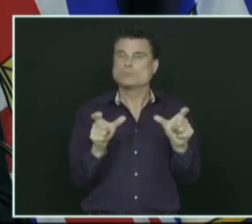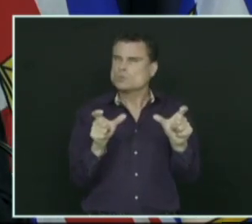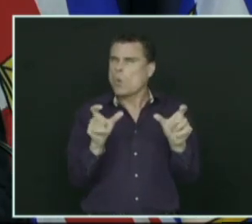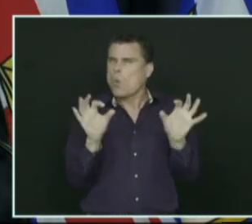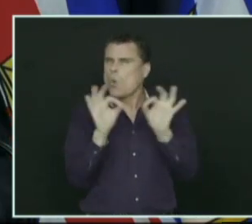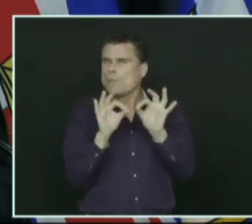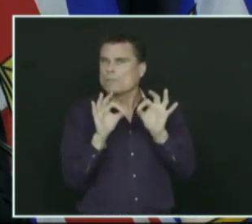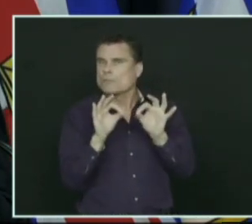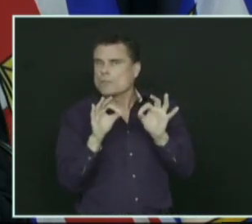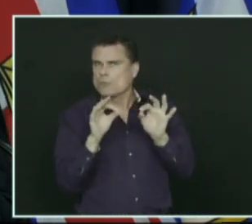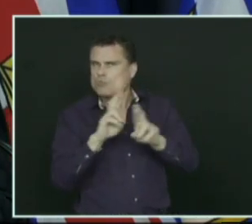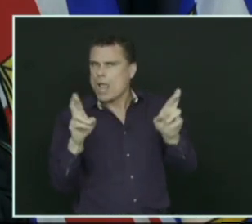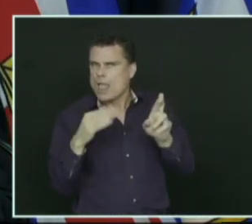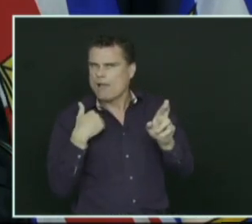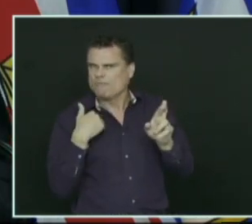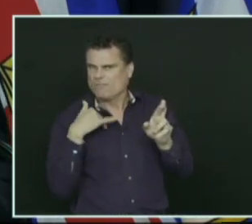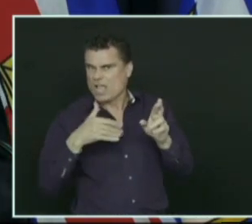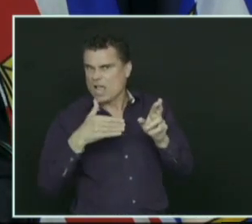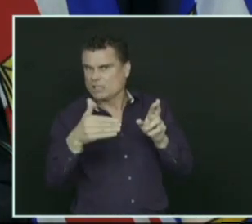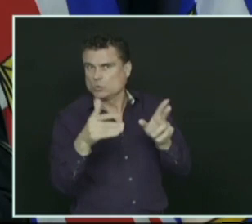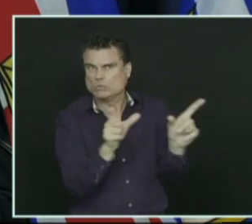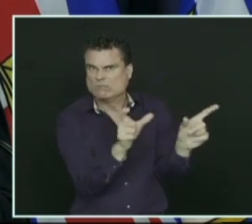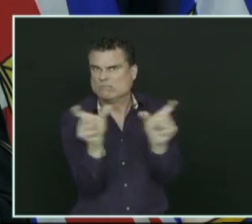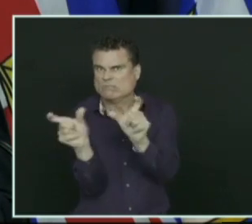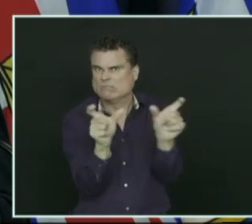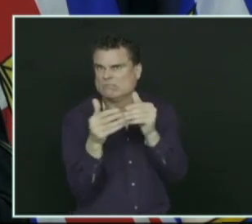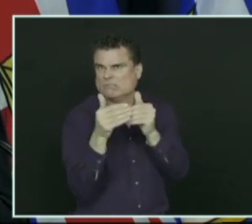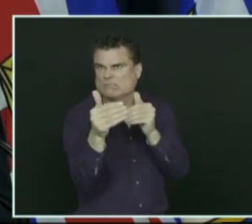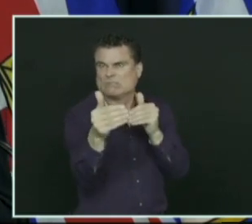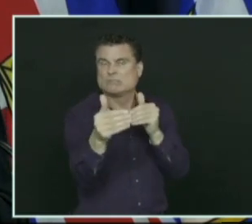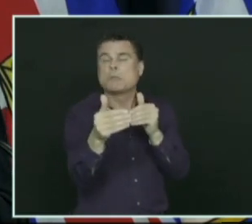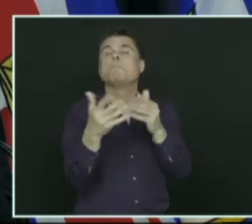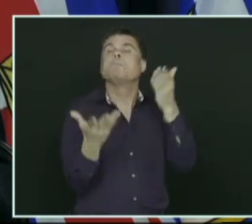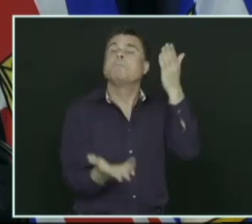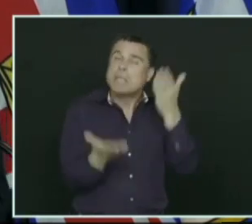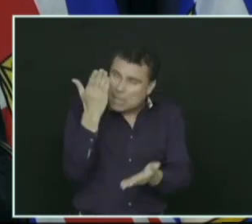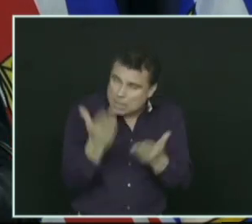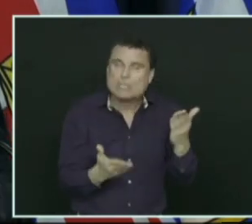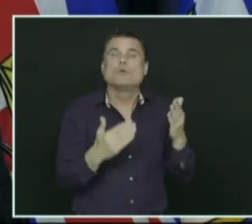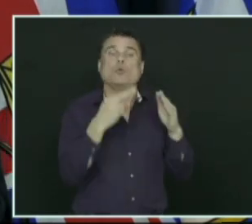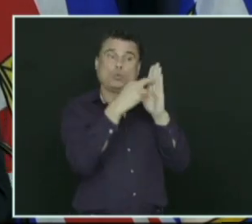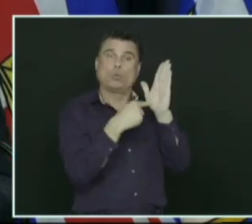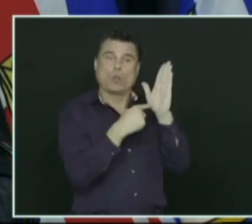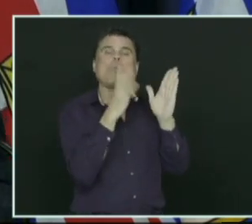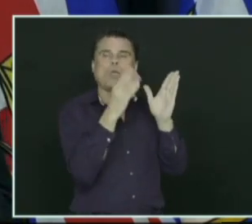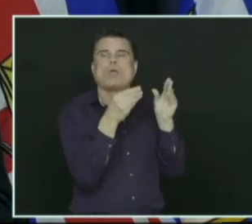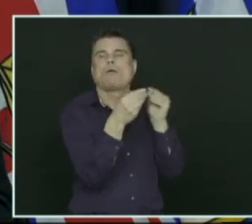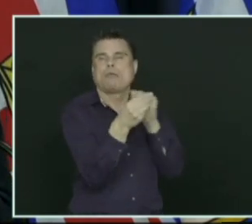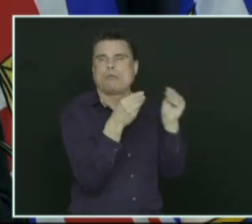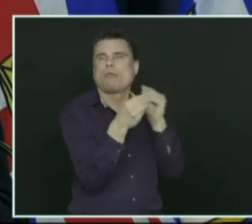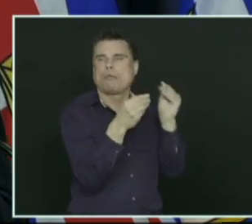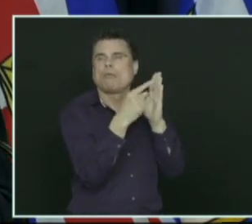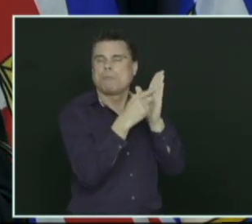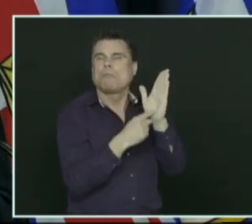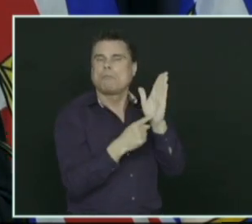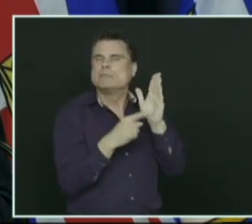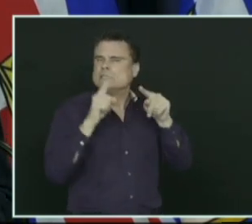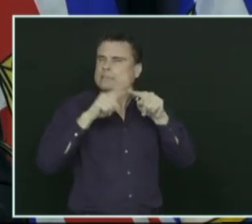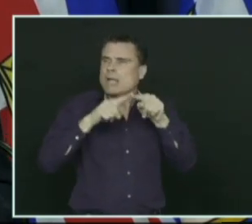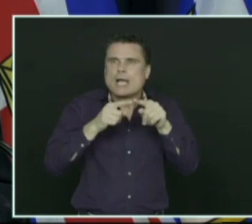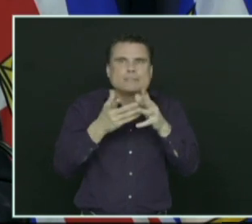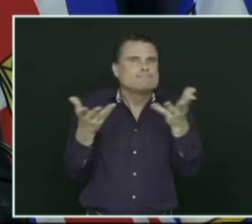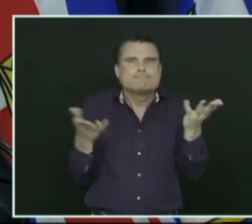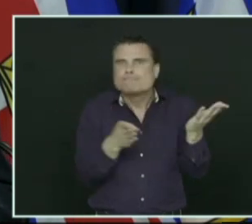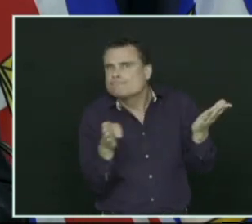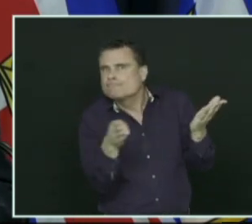137 personnes qui sont hospitalisées en Colombie-Britannique, ce qui est à peu près la même que la